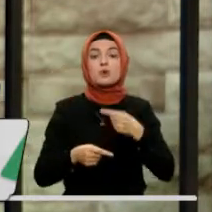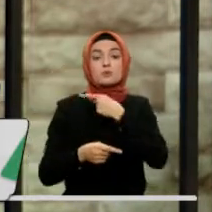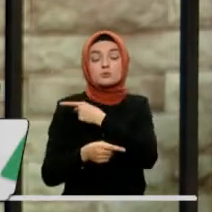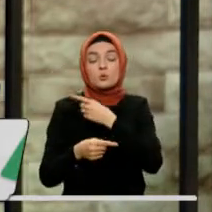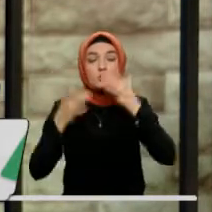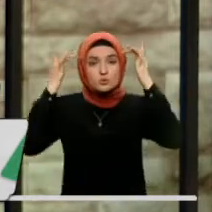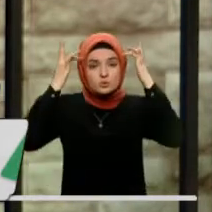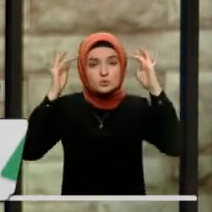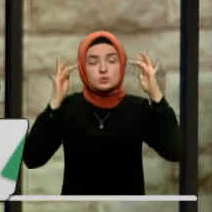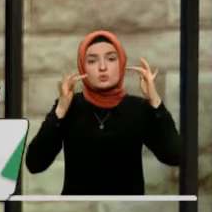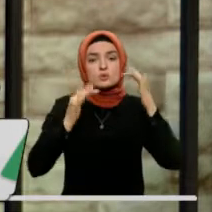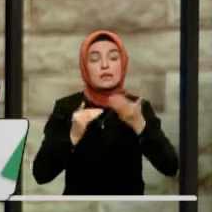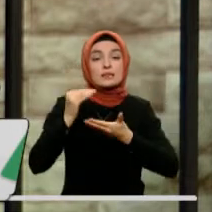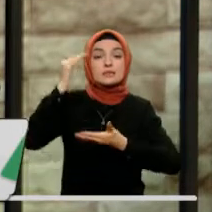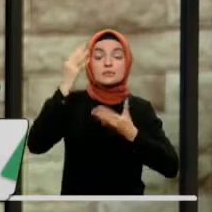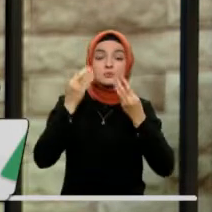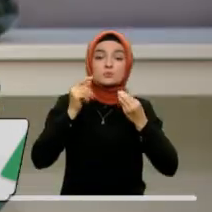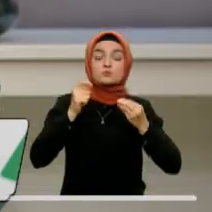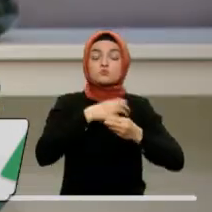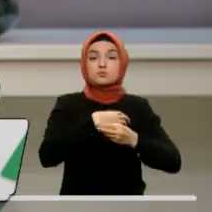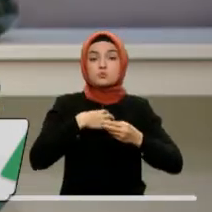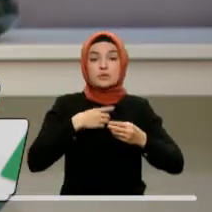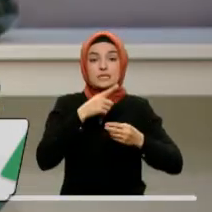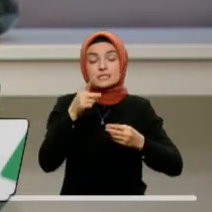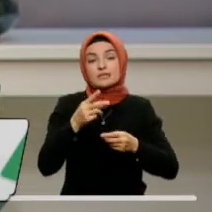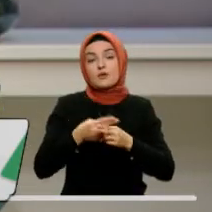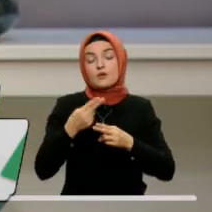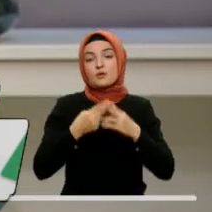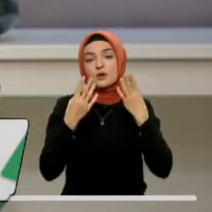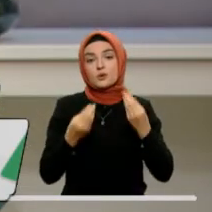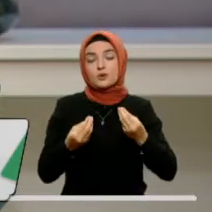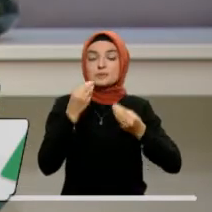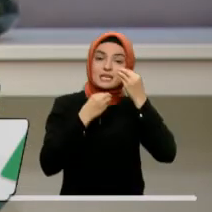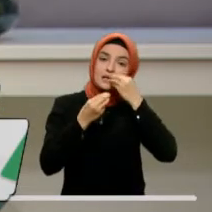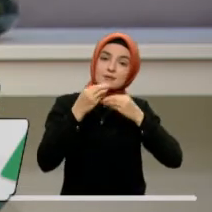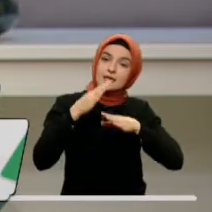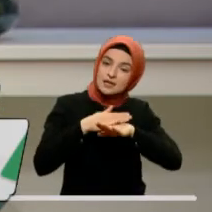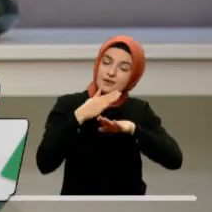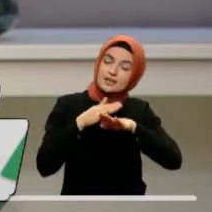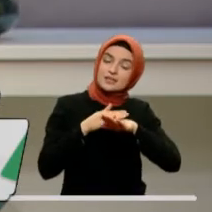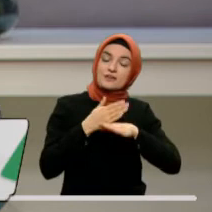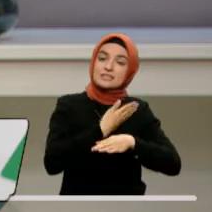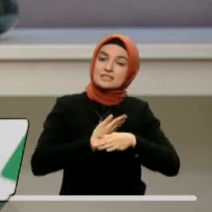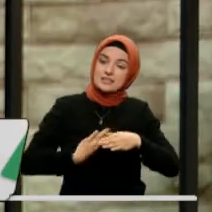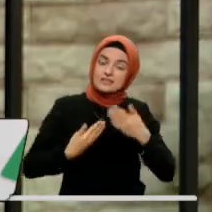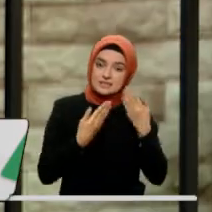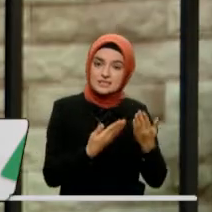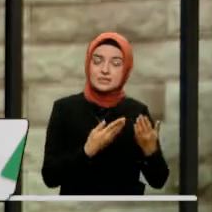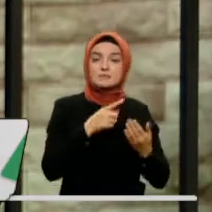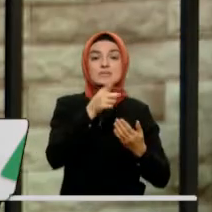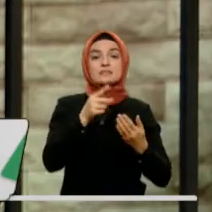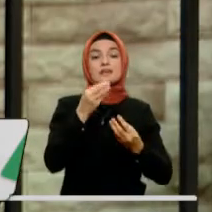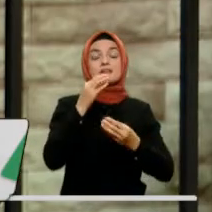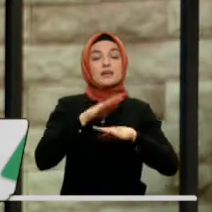ben size kayınvalide olarak sizin yapınıza uygun rol model olurum size. Hı. Yemeklerimi yavaş yavaş sevdiririm sana. Hı hı. Senin yaptığın yemekleri daha